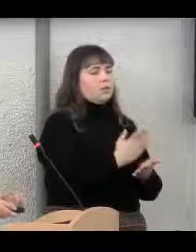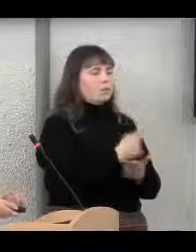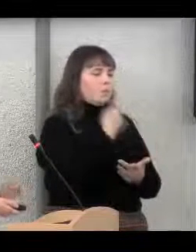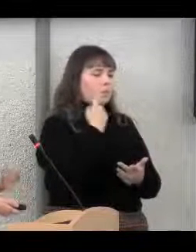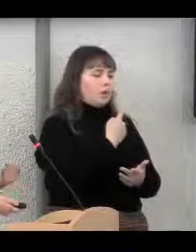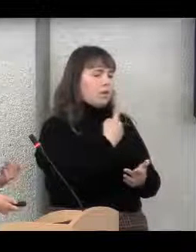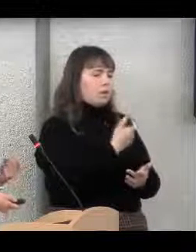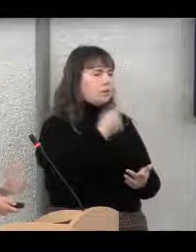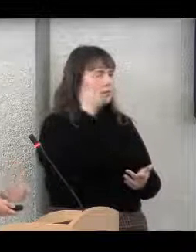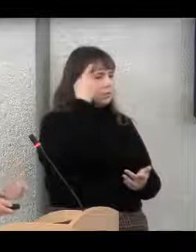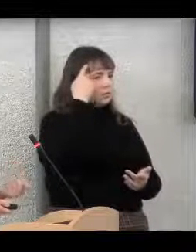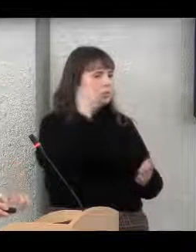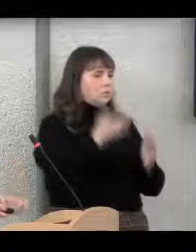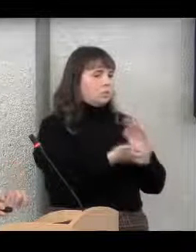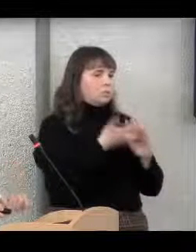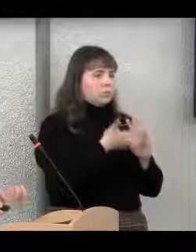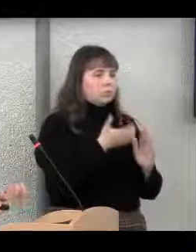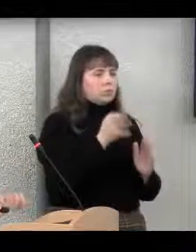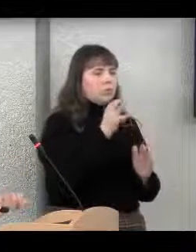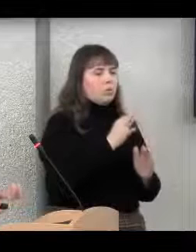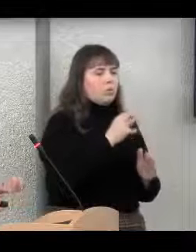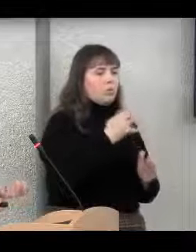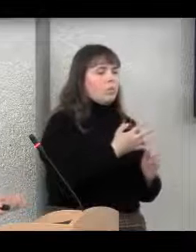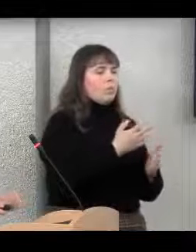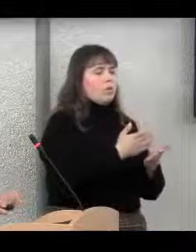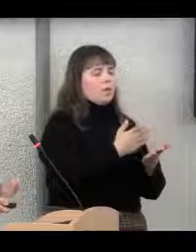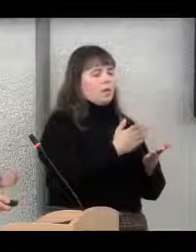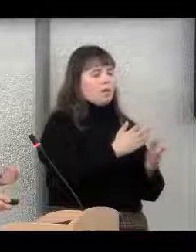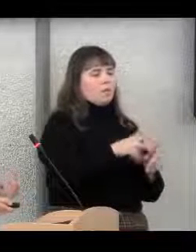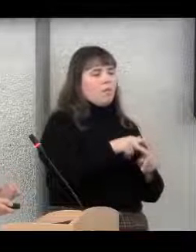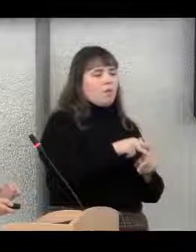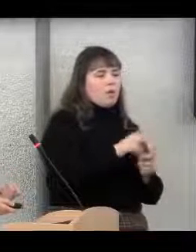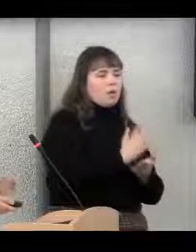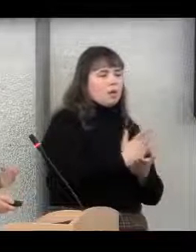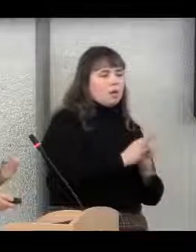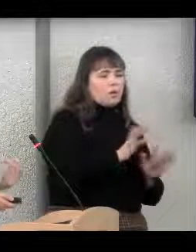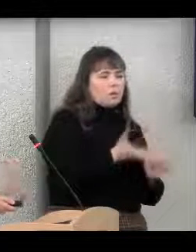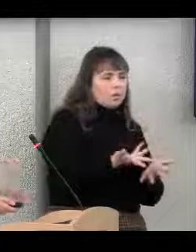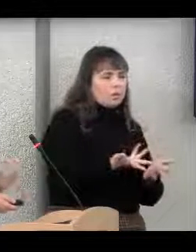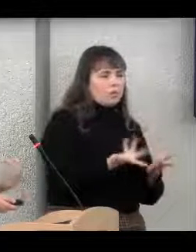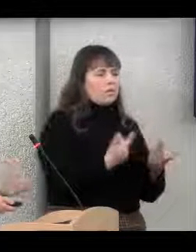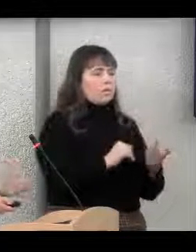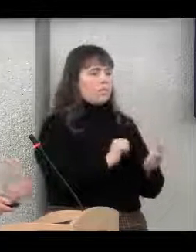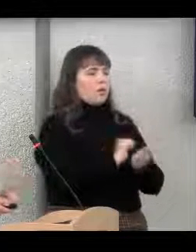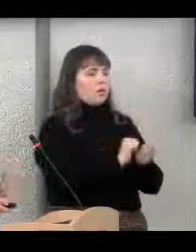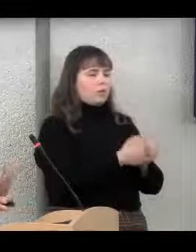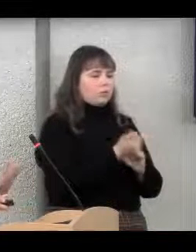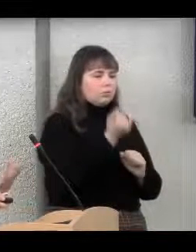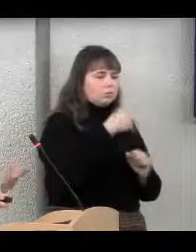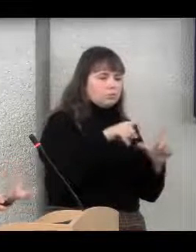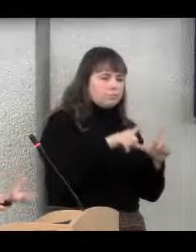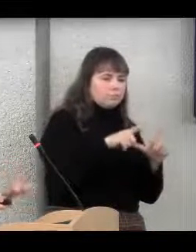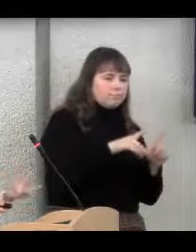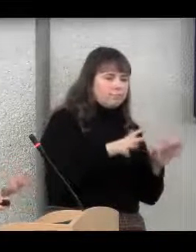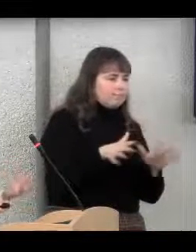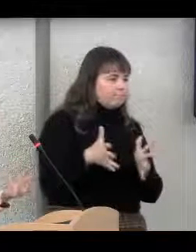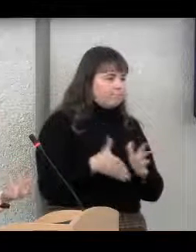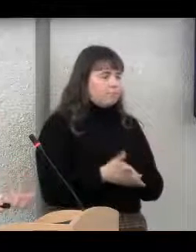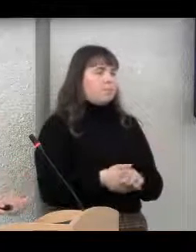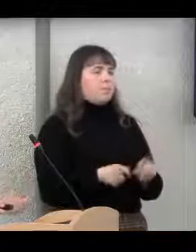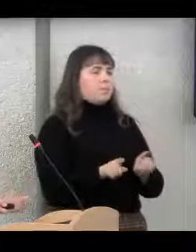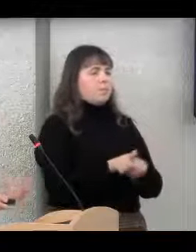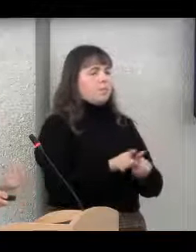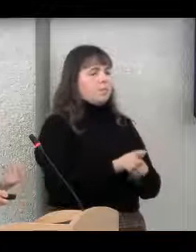žinių apie praktinius anglies taupymo ūkininkavimo aspektus, beigi naudas ir rizikas, o kartu ir